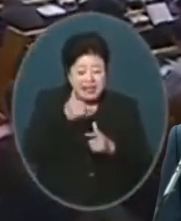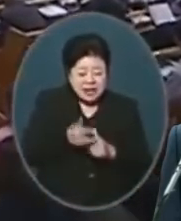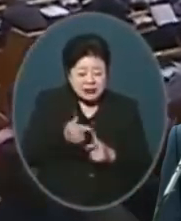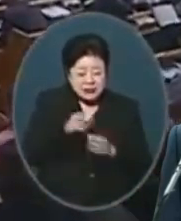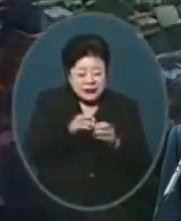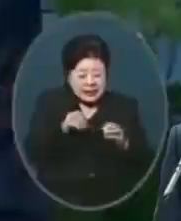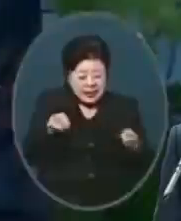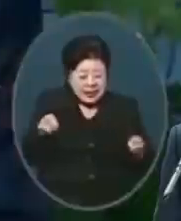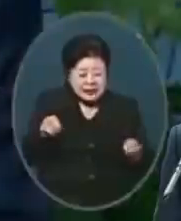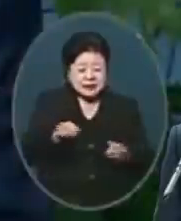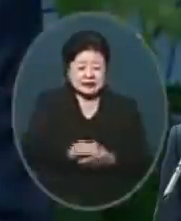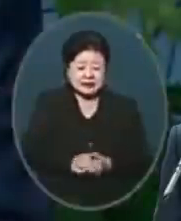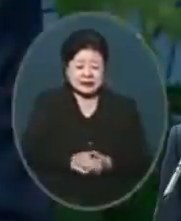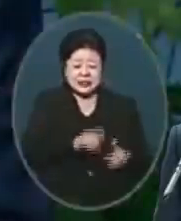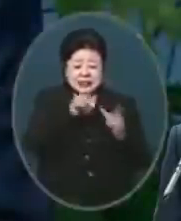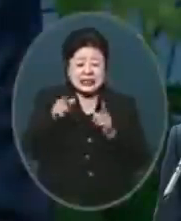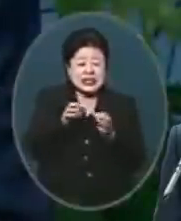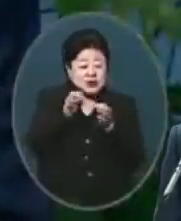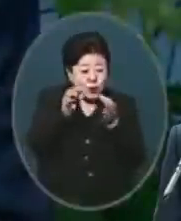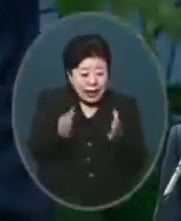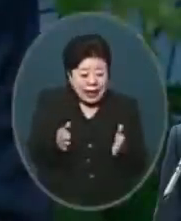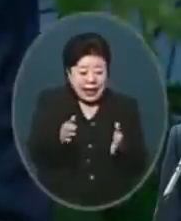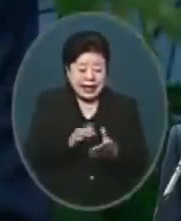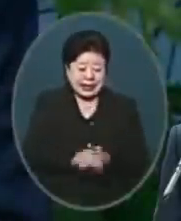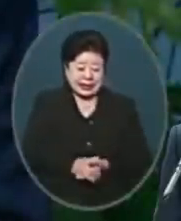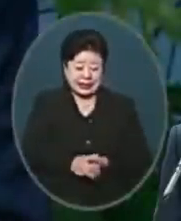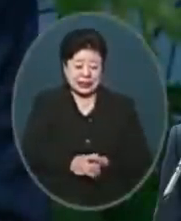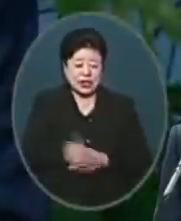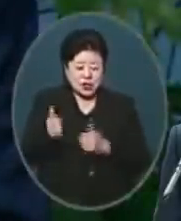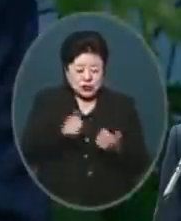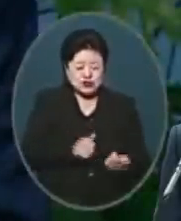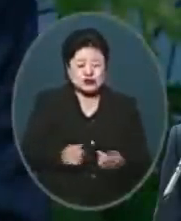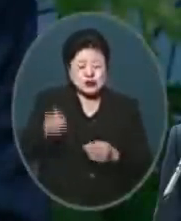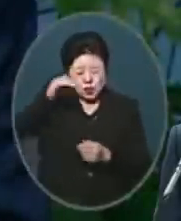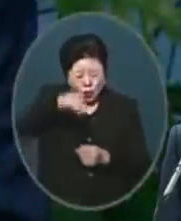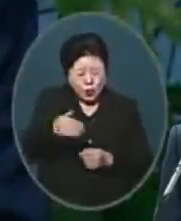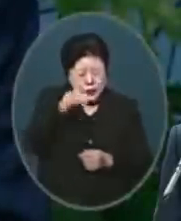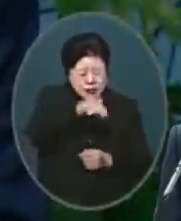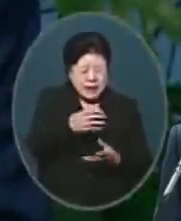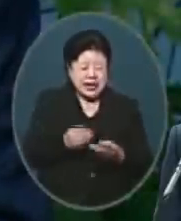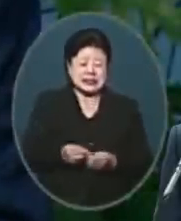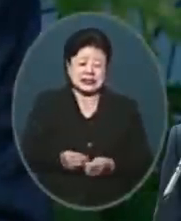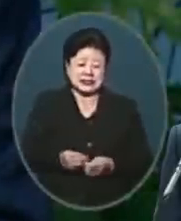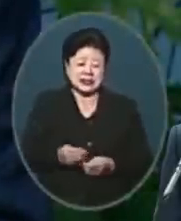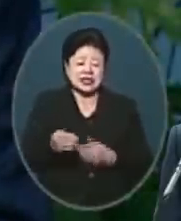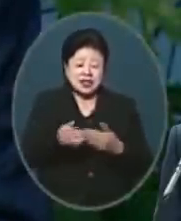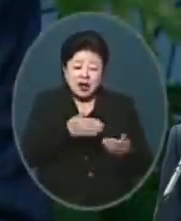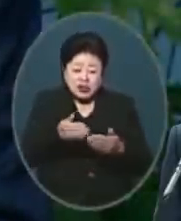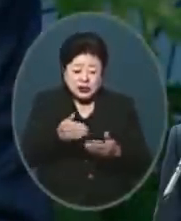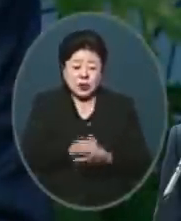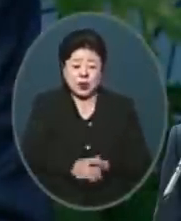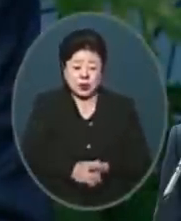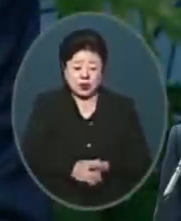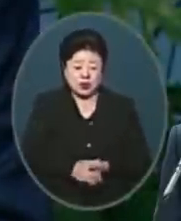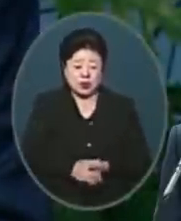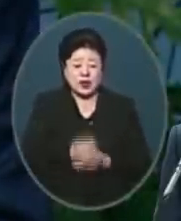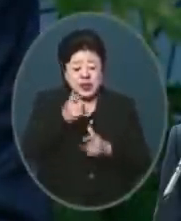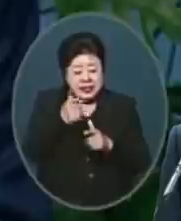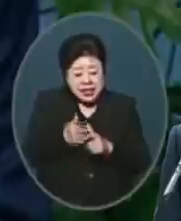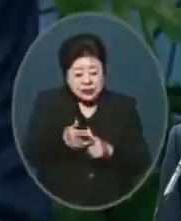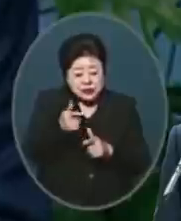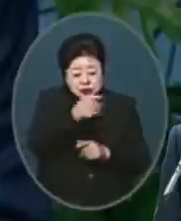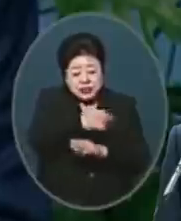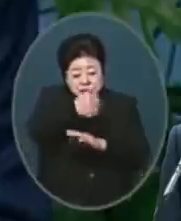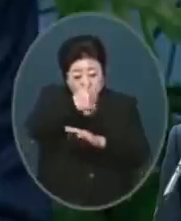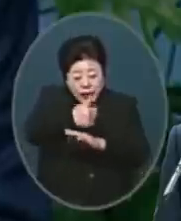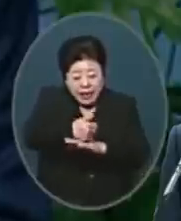예수님이 이 땅에 사는 동안에 죽음의 고비를 많이 겪었는데 예수